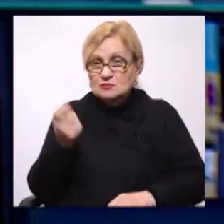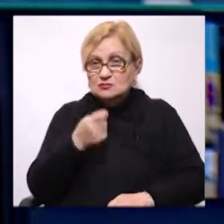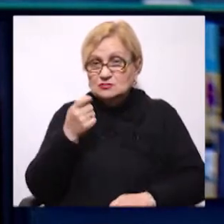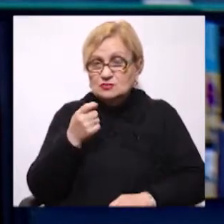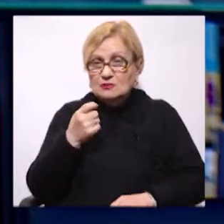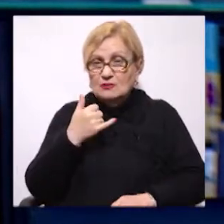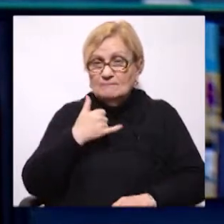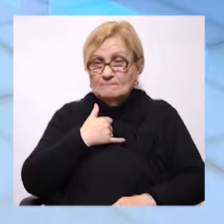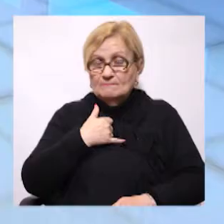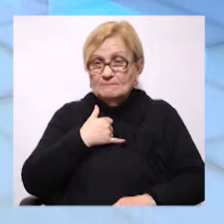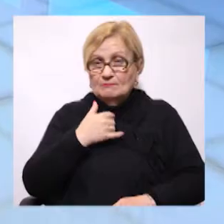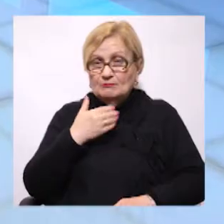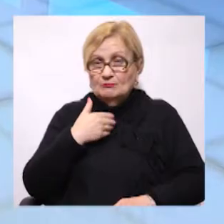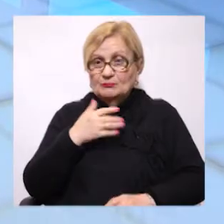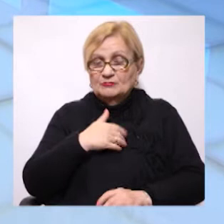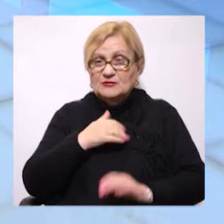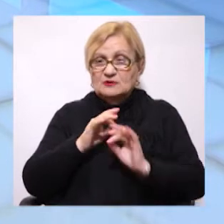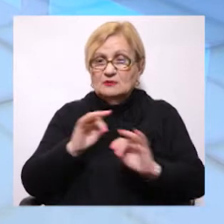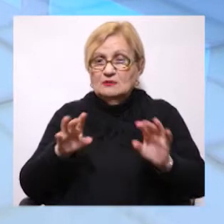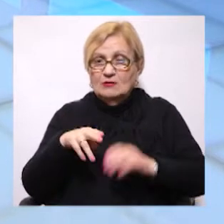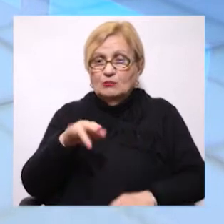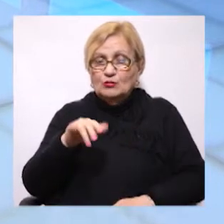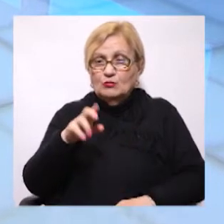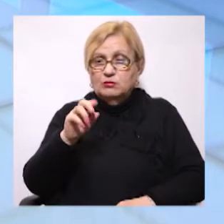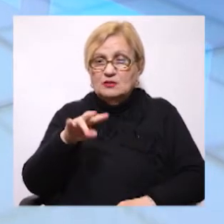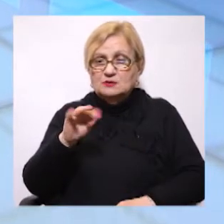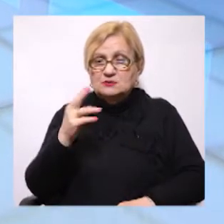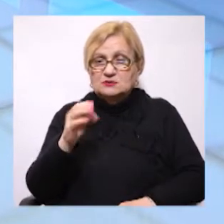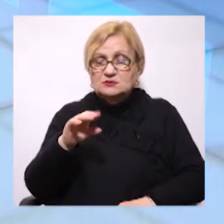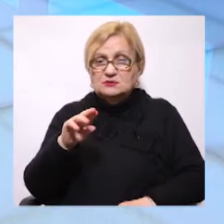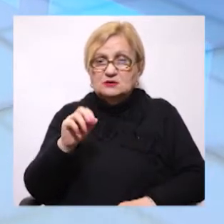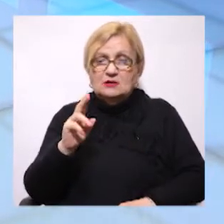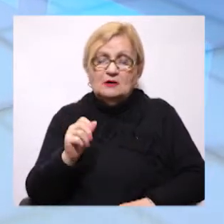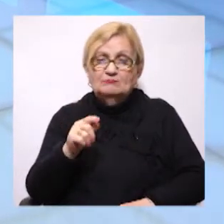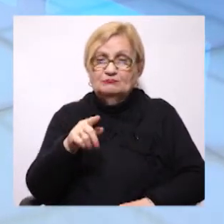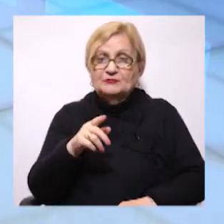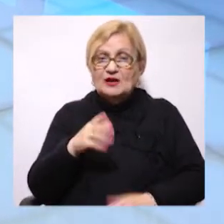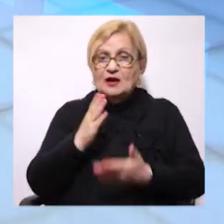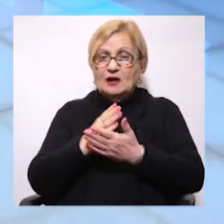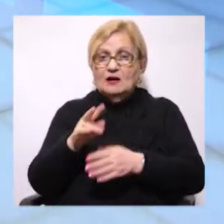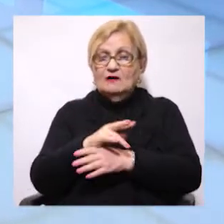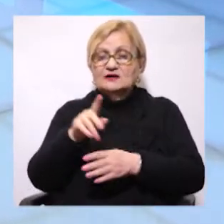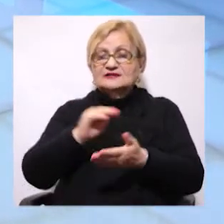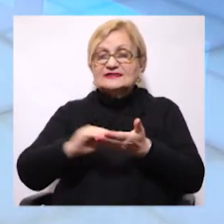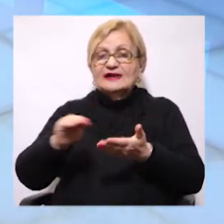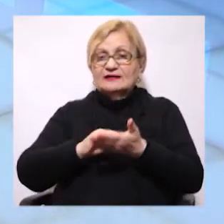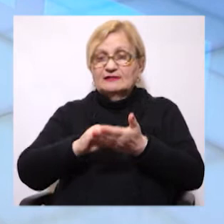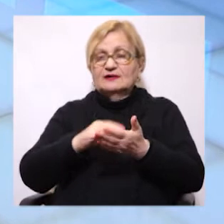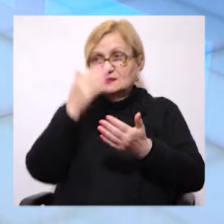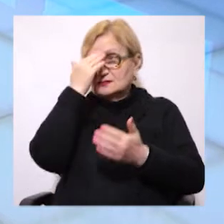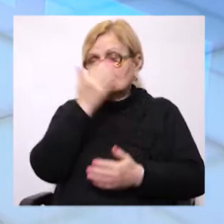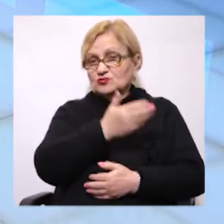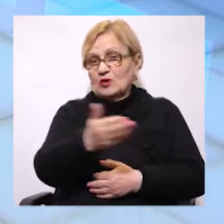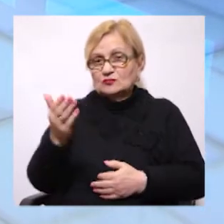ამიტომ პუბლიცისტიკაზე გადავალ. პუბლიცისტიკა ლიტერატურის ჟანრია, პუბლიცისტურ წერილებში საზოგადოებისთვის